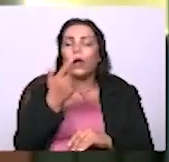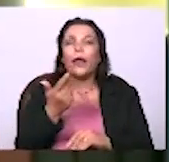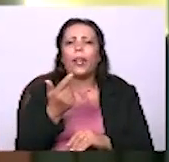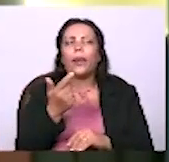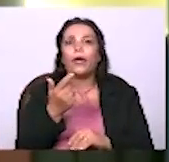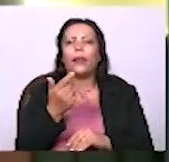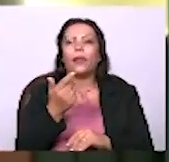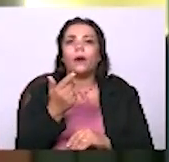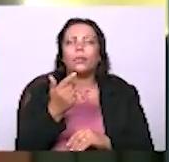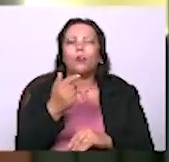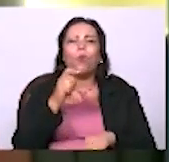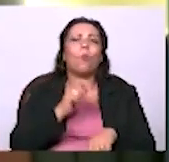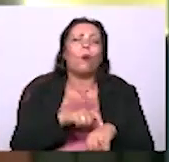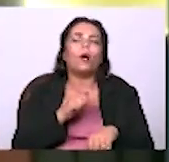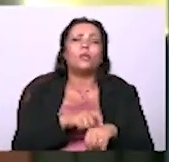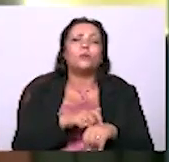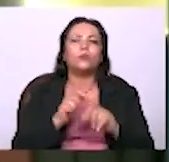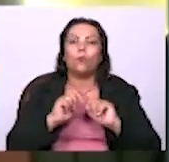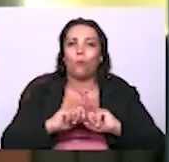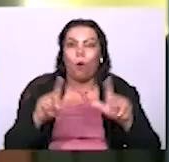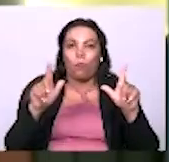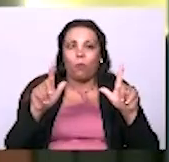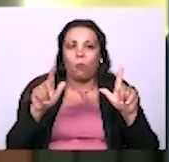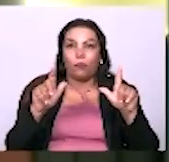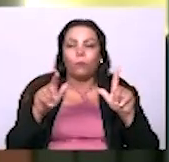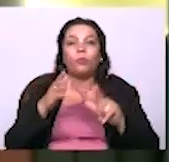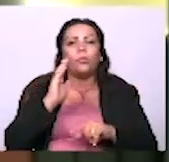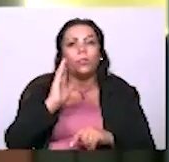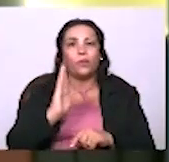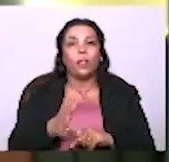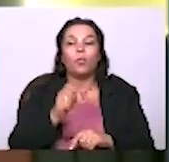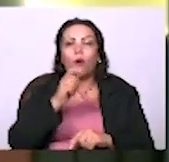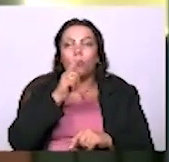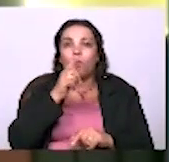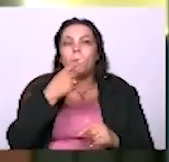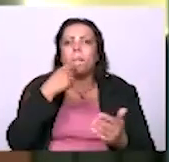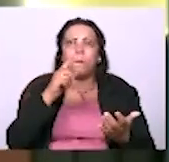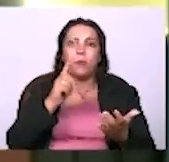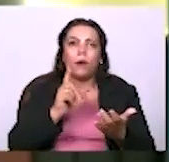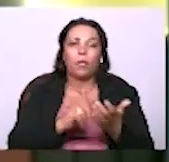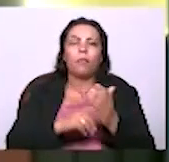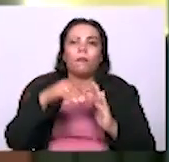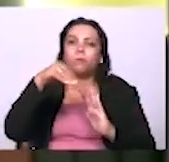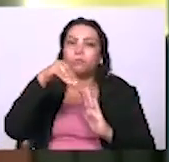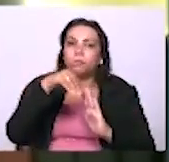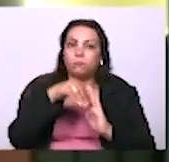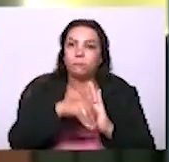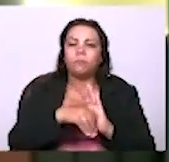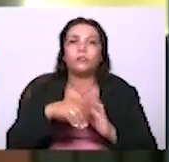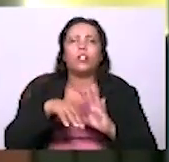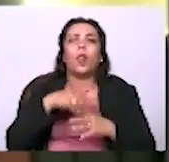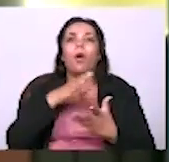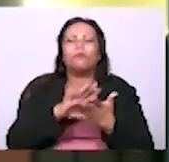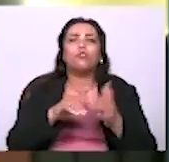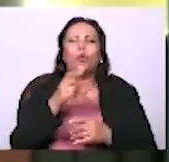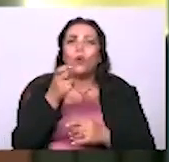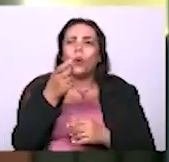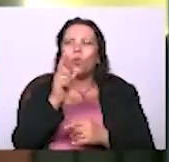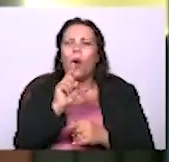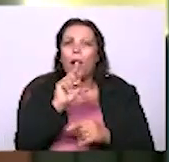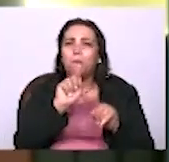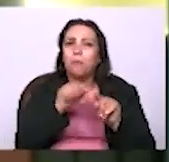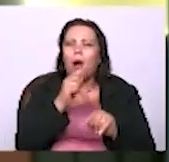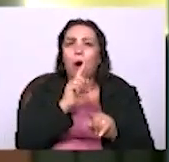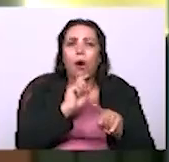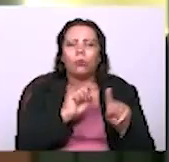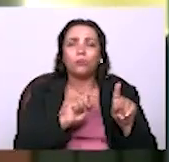بشكل زمني واضح نقدر نقول انه بالفعل انخفض مش القضيه وا من و2 من ع